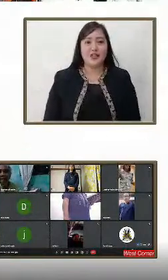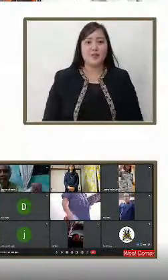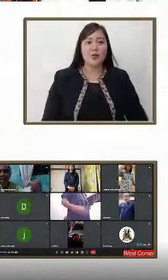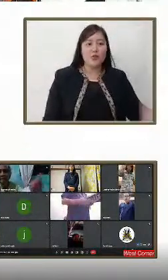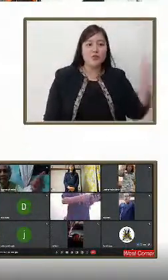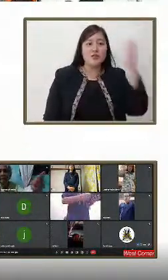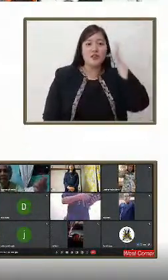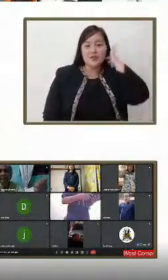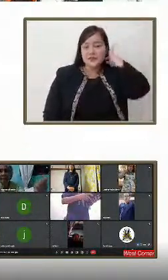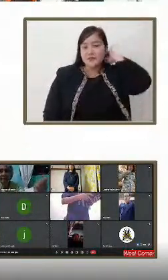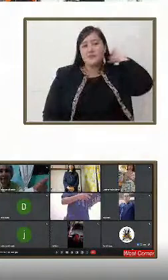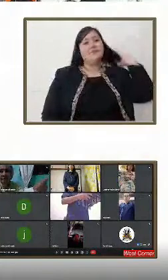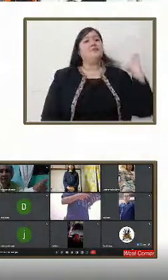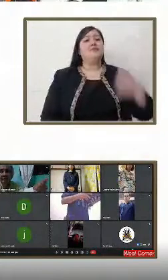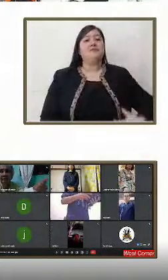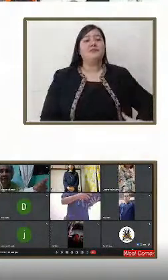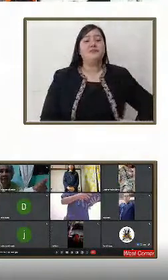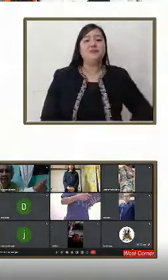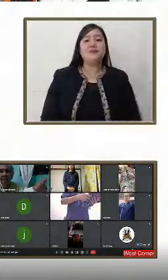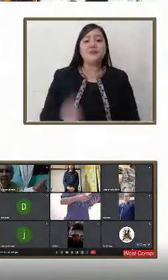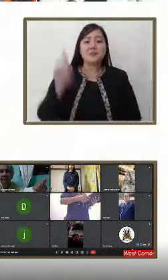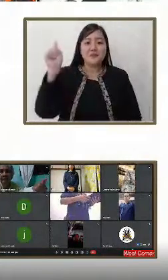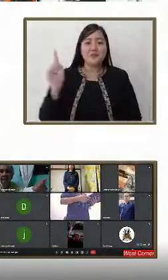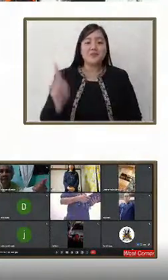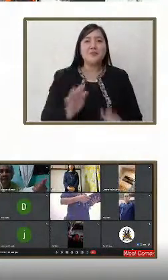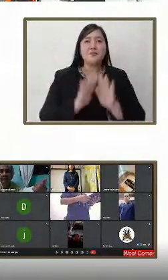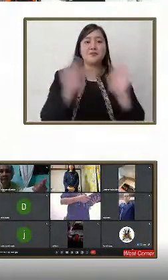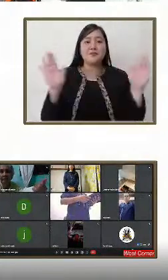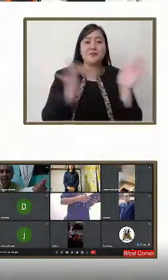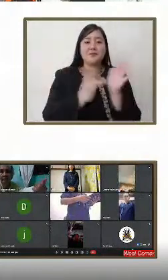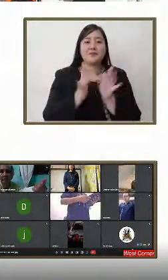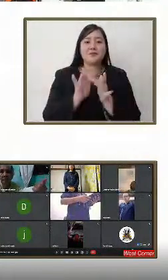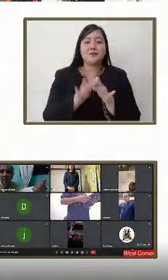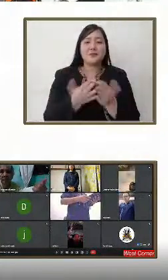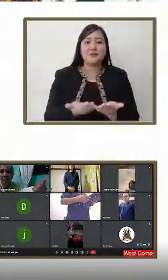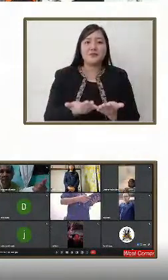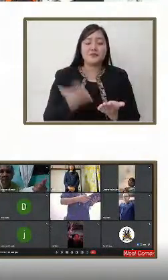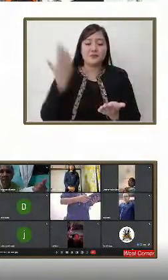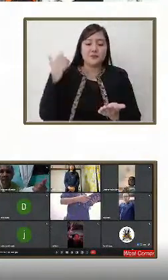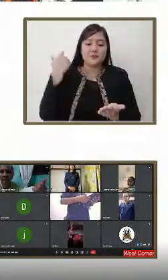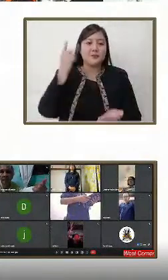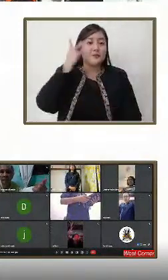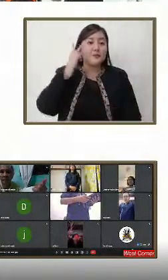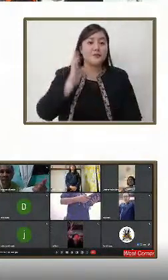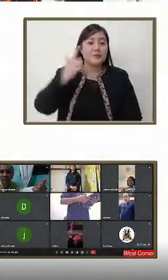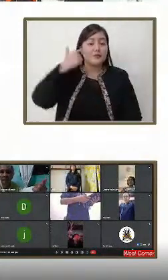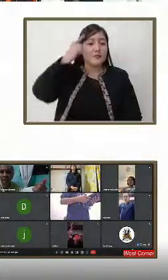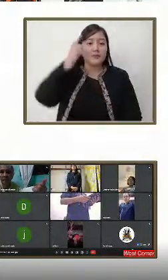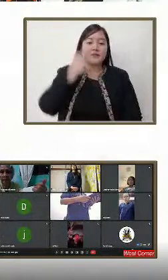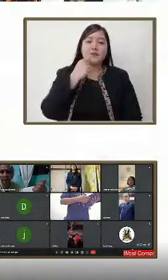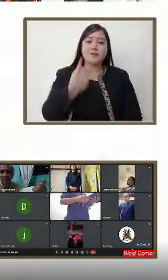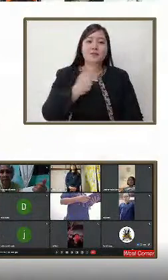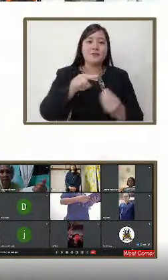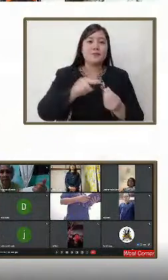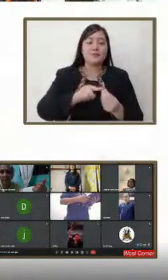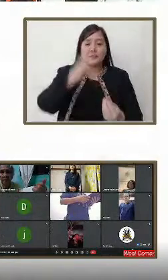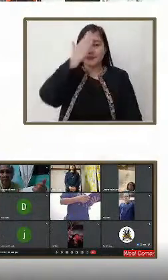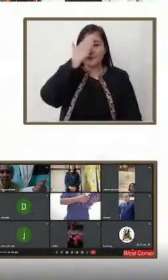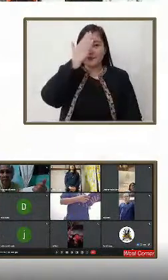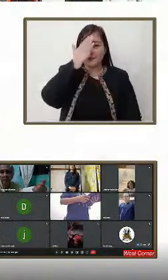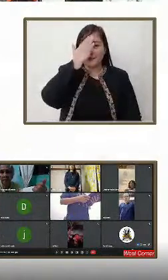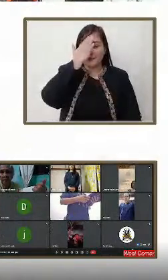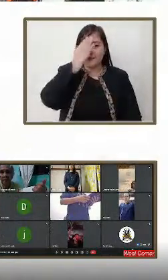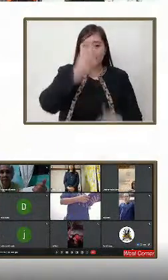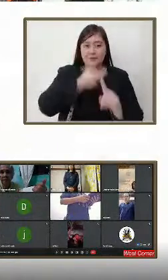At ating umpisa kanina, nabanggit na ating mahal na pastor, it's all about the wisdom or knowledge